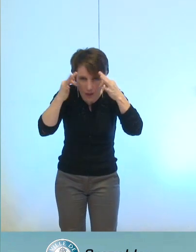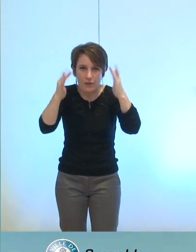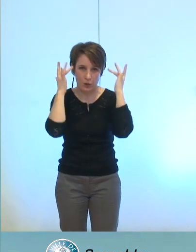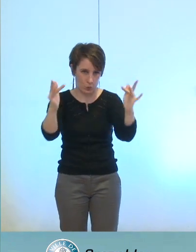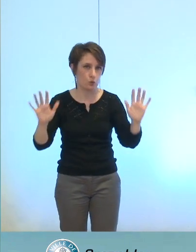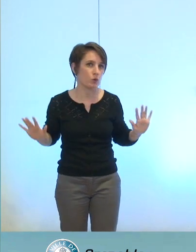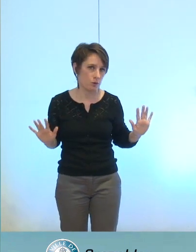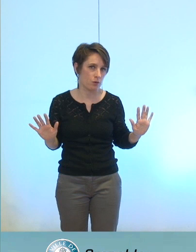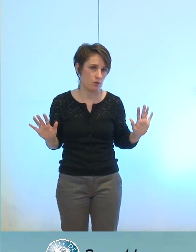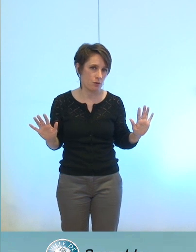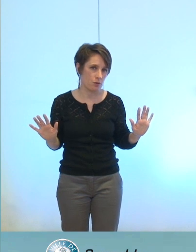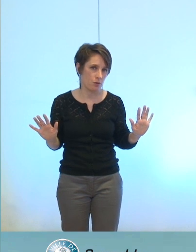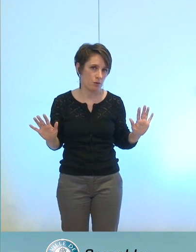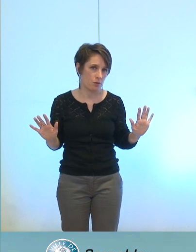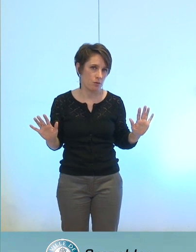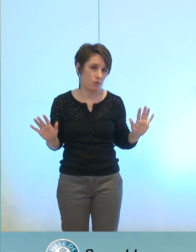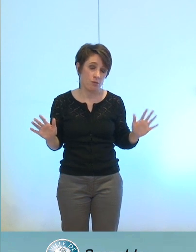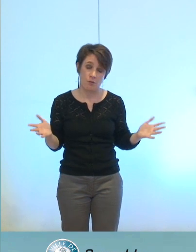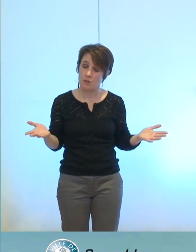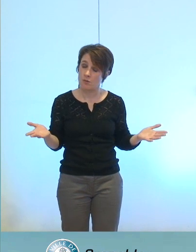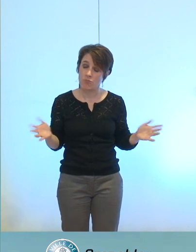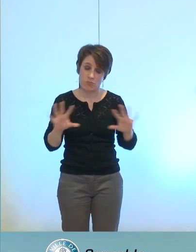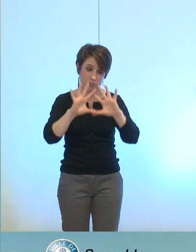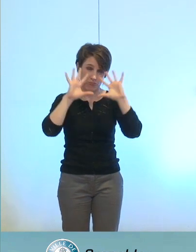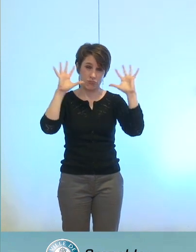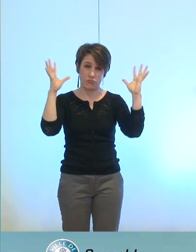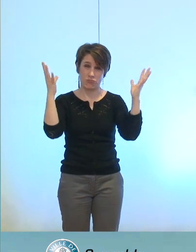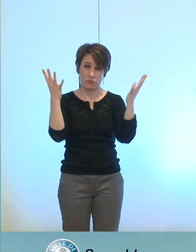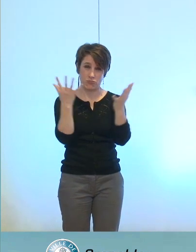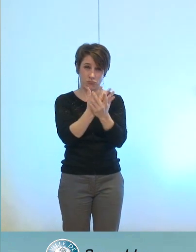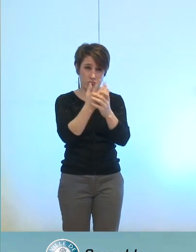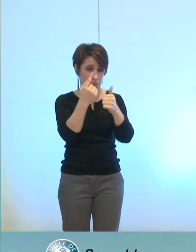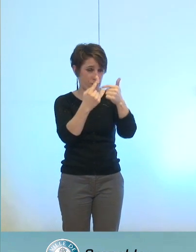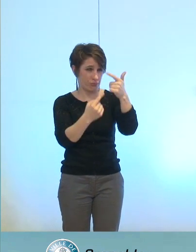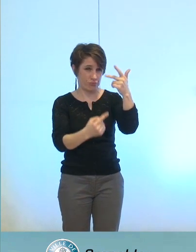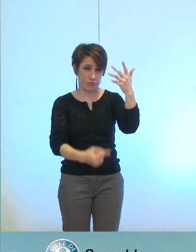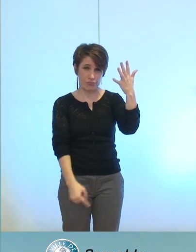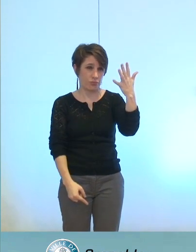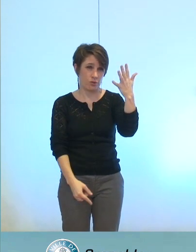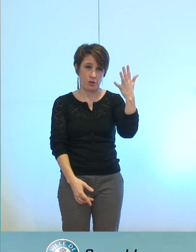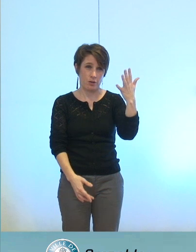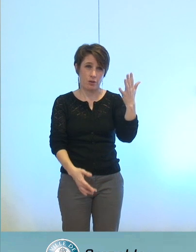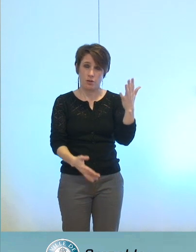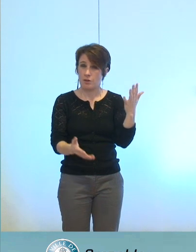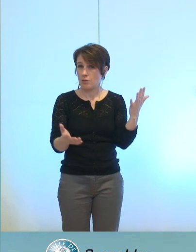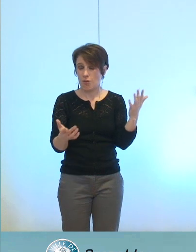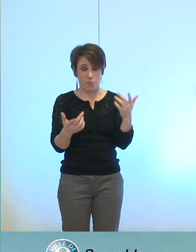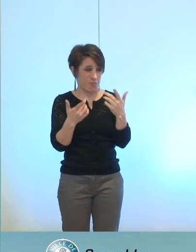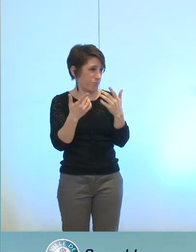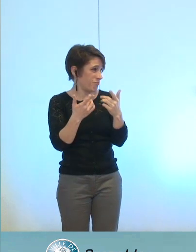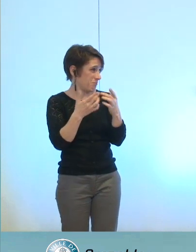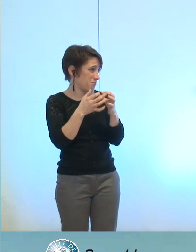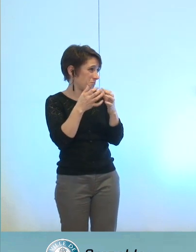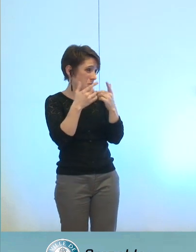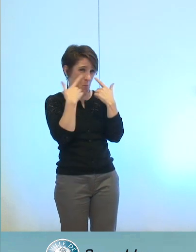culture tout cela témoigne à quel point vous vous comportez en